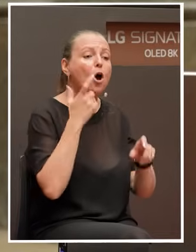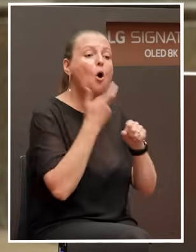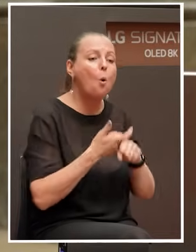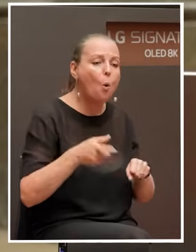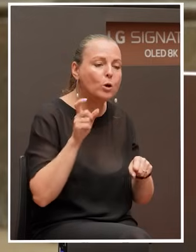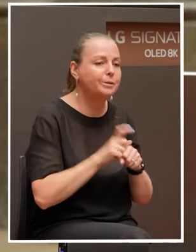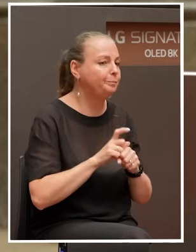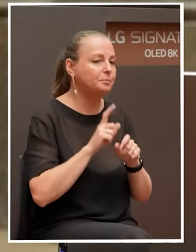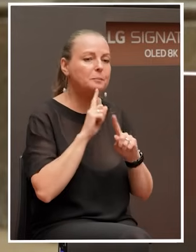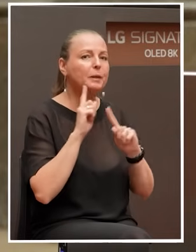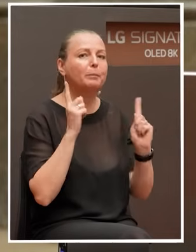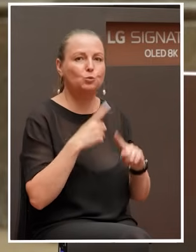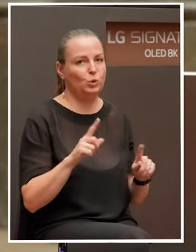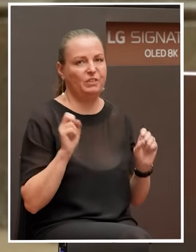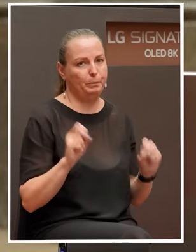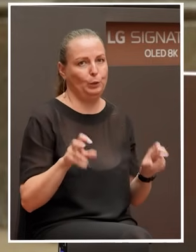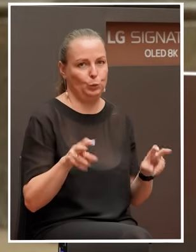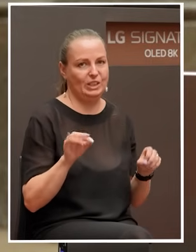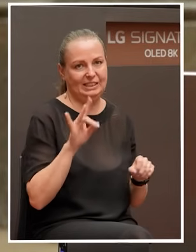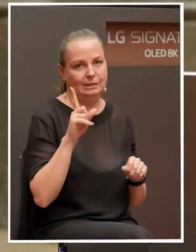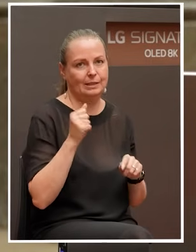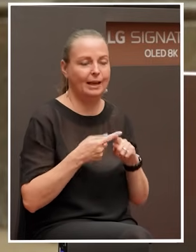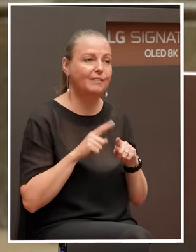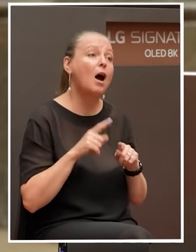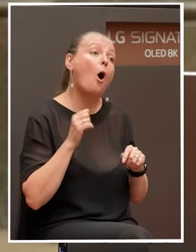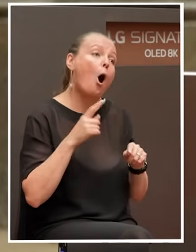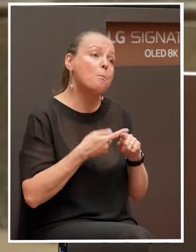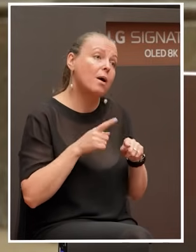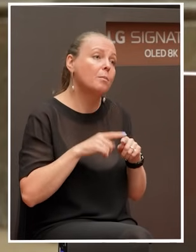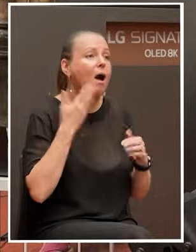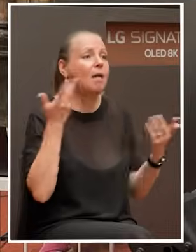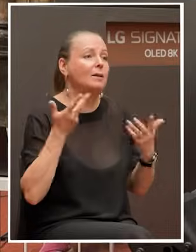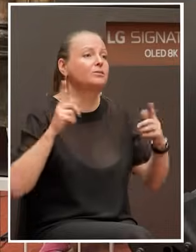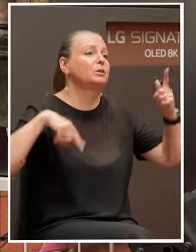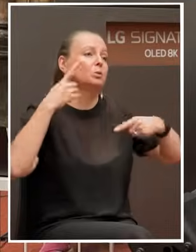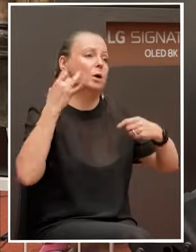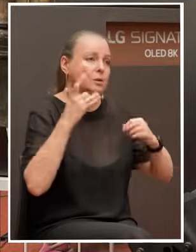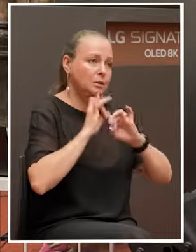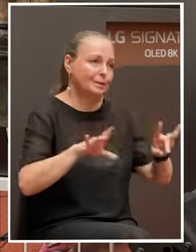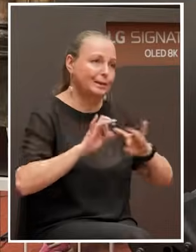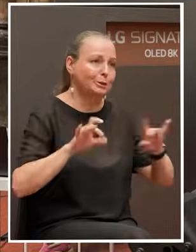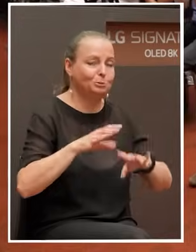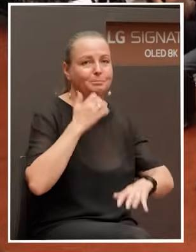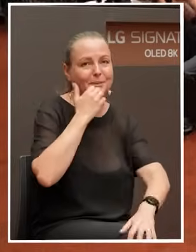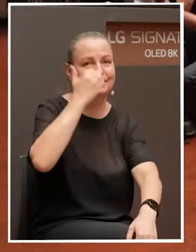очень причудливые приключения. Об этом когда-нибудь в следующий раз расскажу. Спасибо.